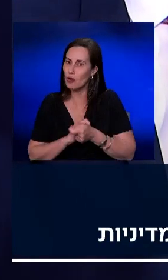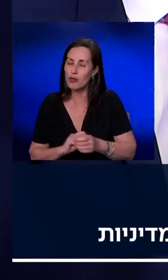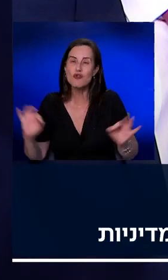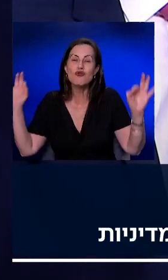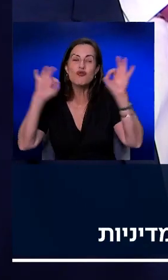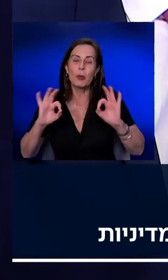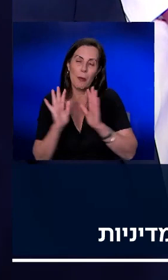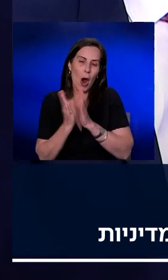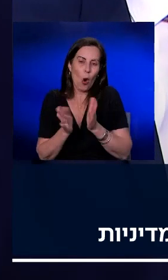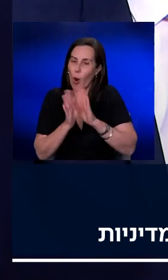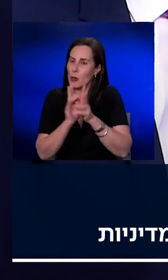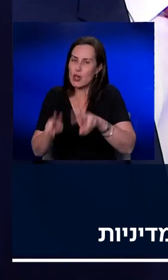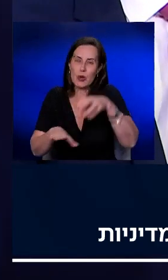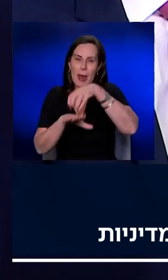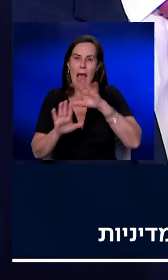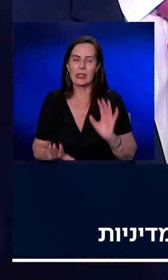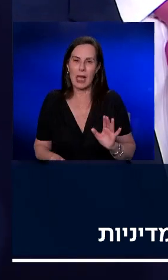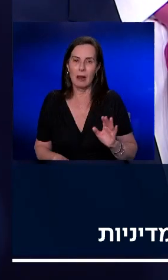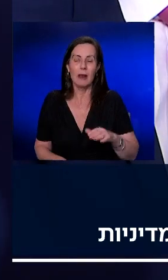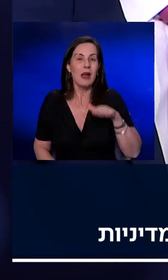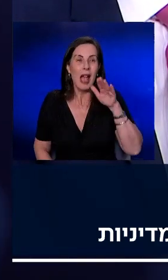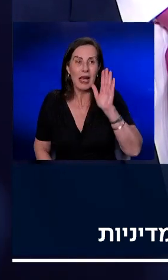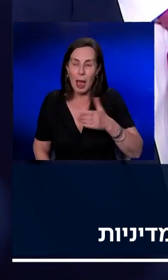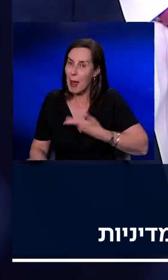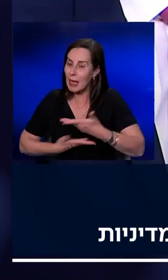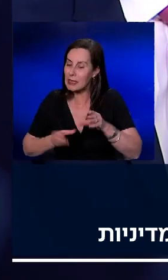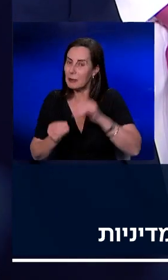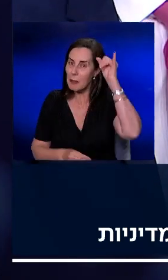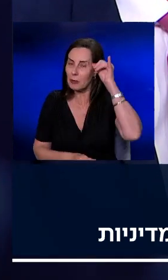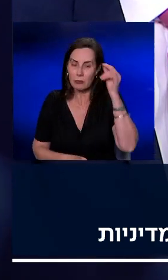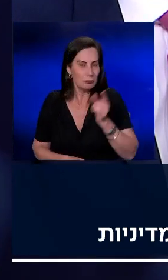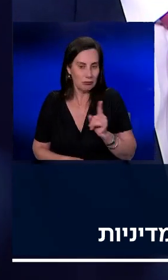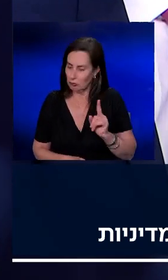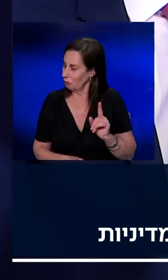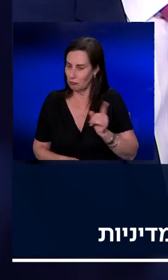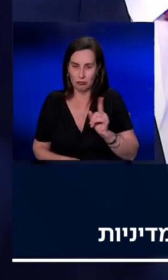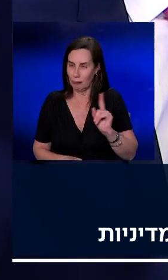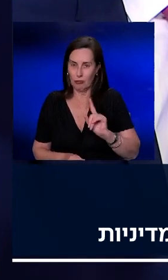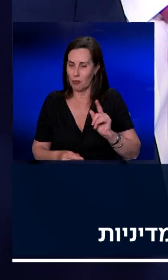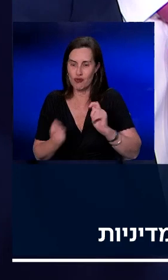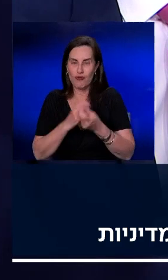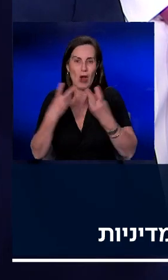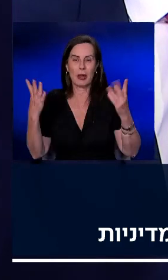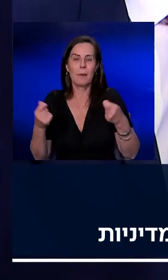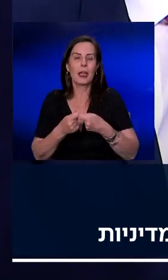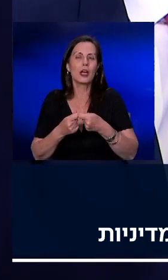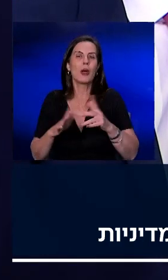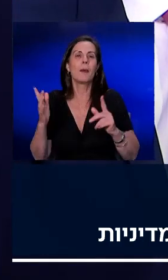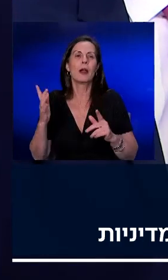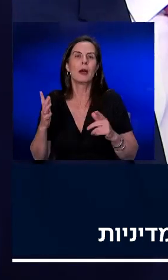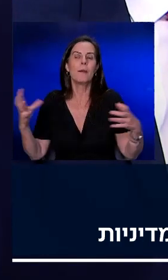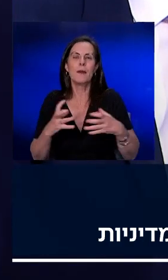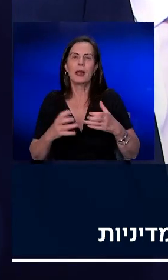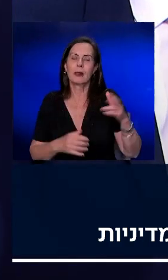במה שקורה במסגד אל-אקצה. גם היחסים עם הירדנים לא יושפעו בשום צורה בעקבות ההתנהלות של מפלגת